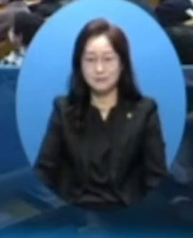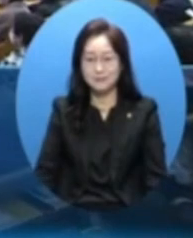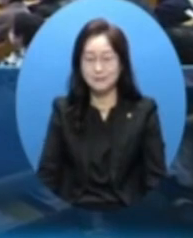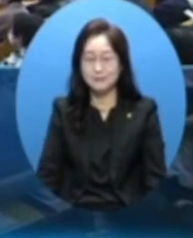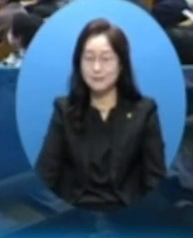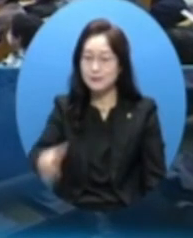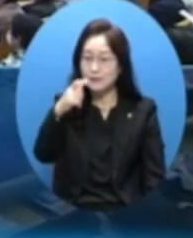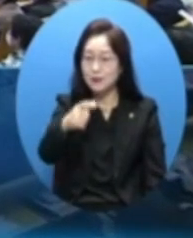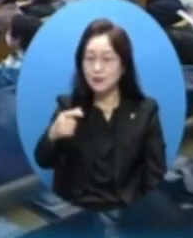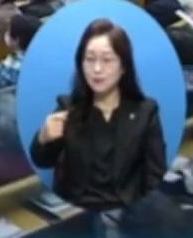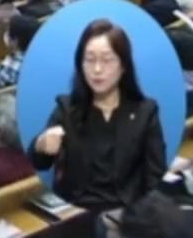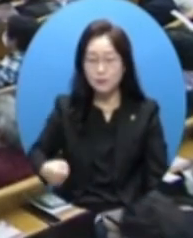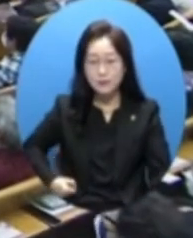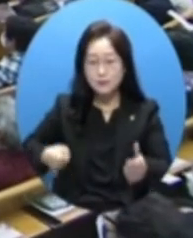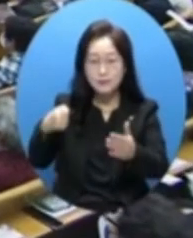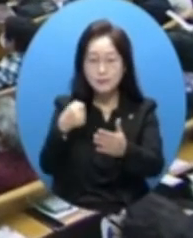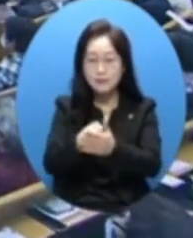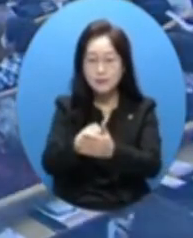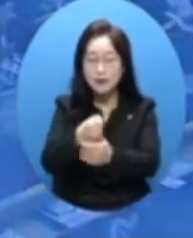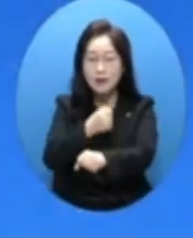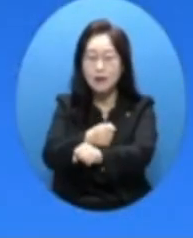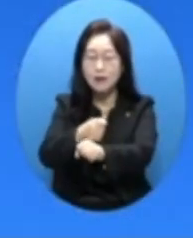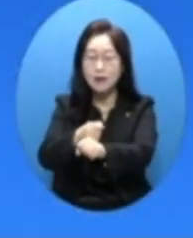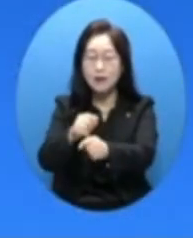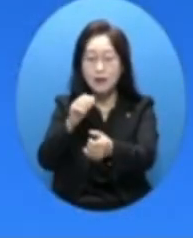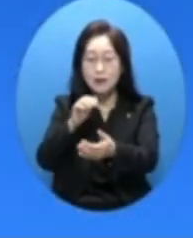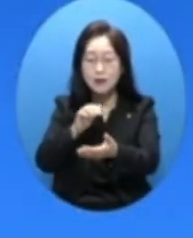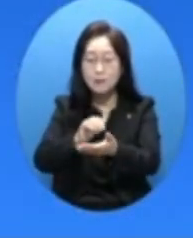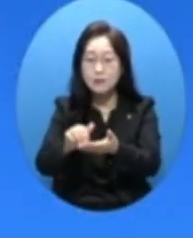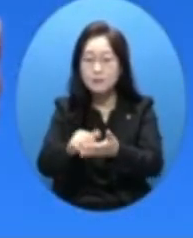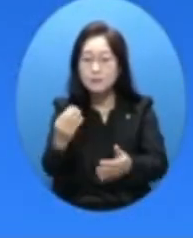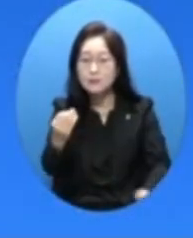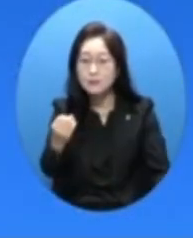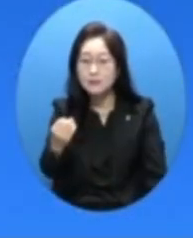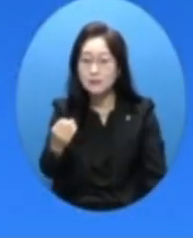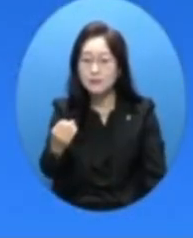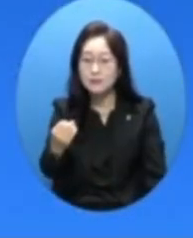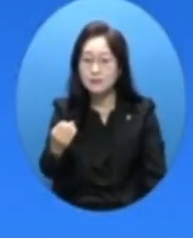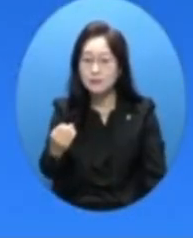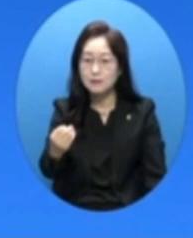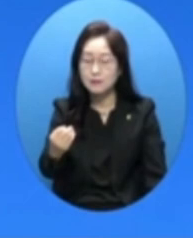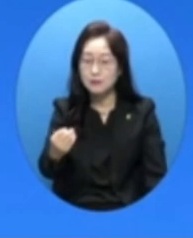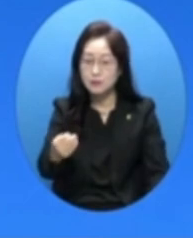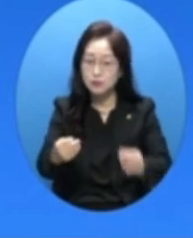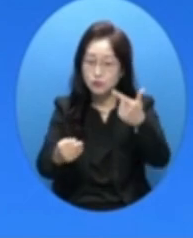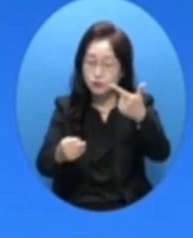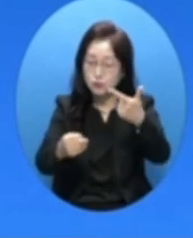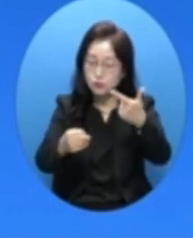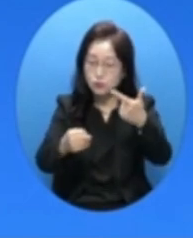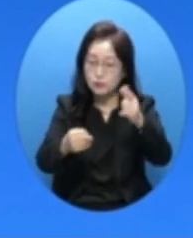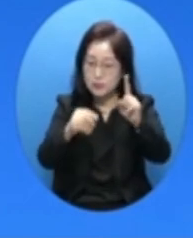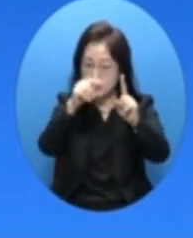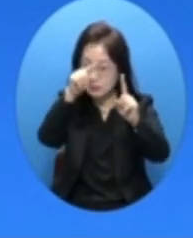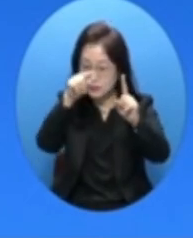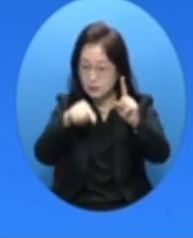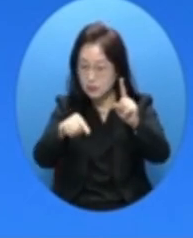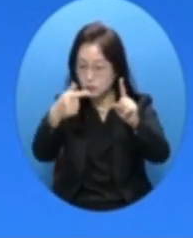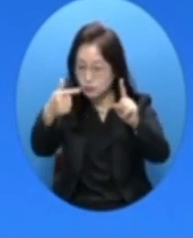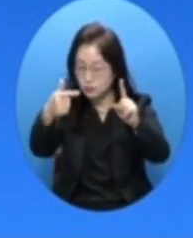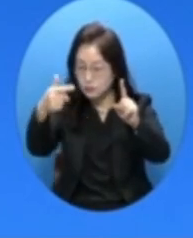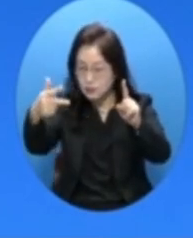이 카고 담대한 말씀이 무려 여호수아 1장에 6절 7절